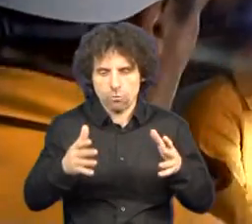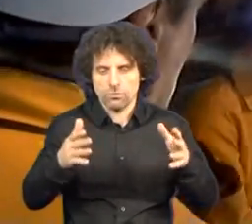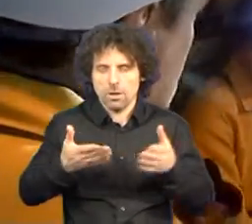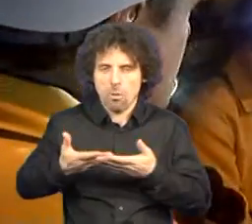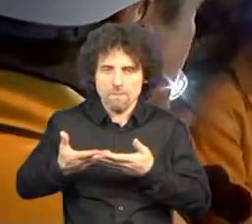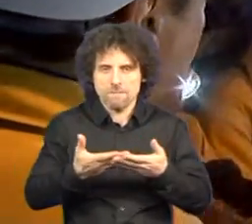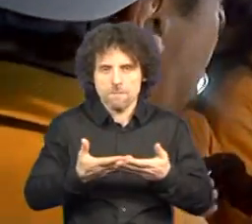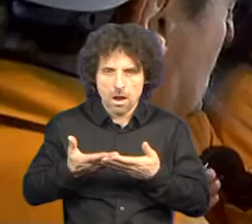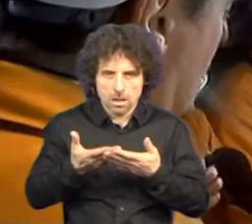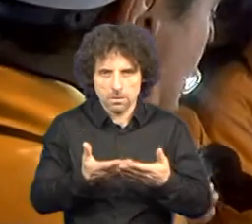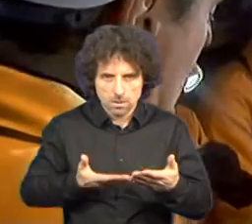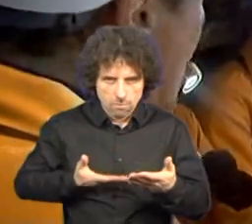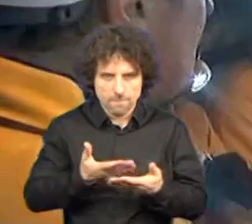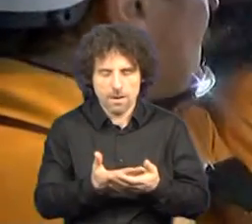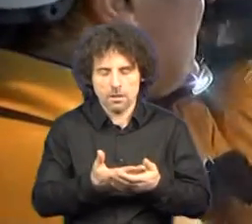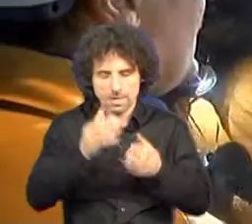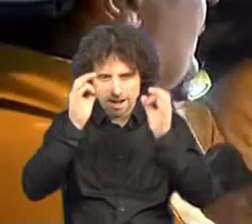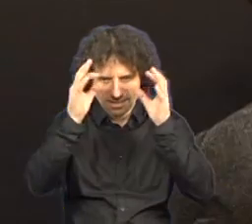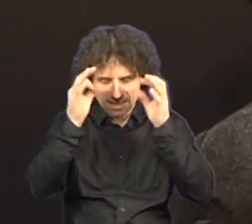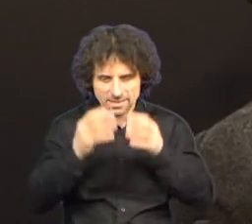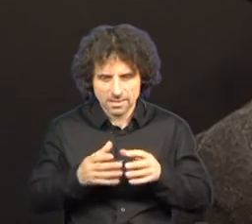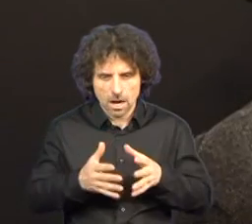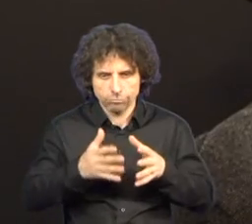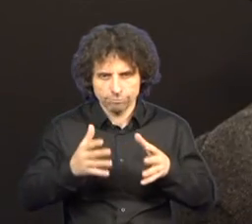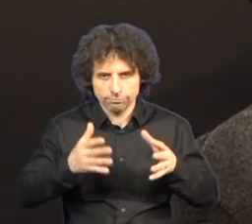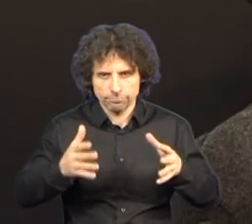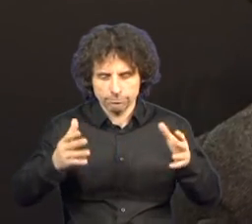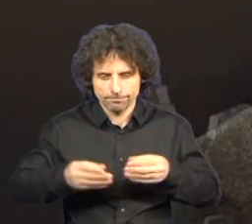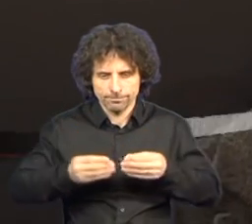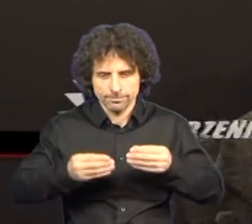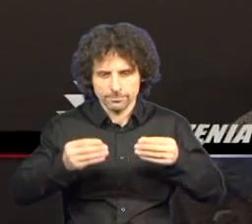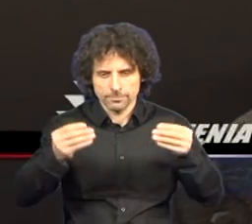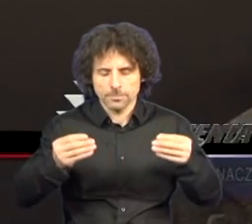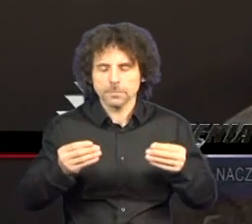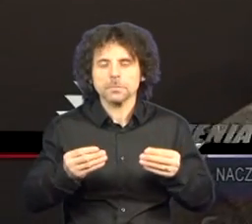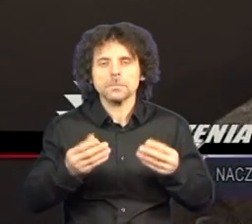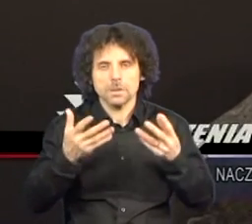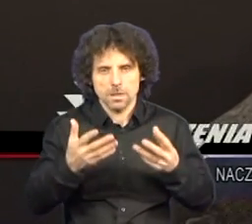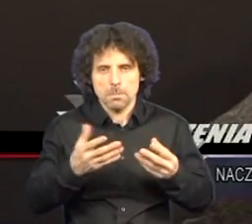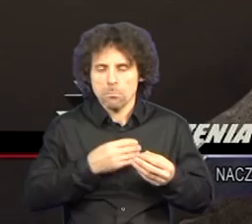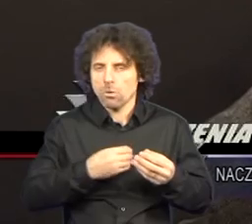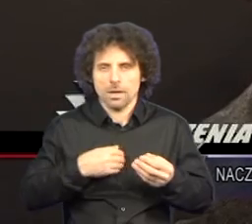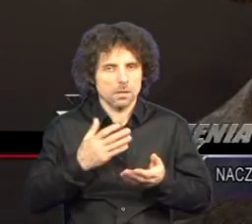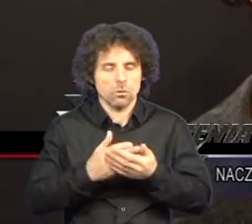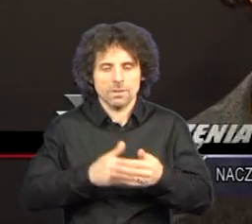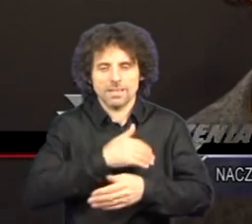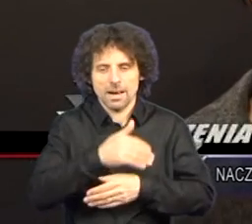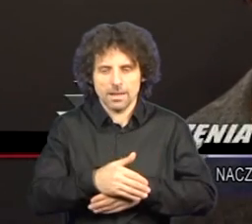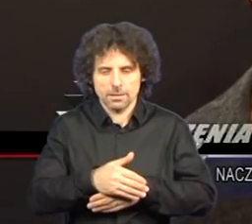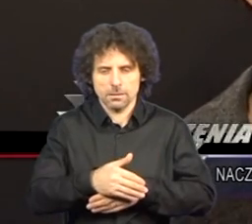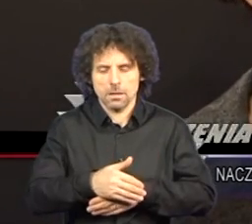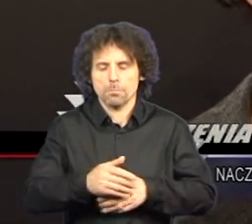wpływający na wzrost atrakcyjności Zabrza. Liczymy na turystów nie tylko z Polski, ale i z zagranicy. Guido już jest marką Zabrza,